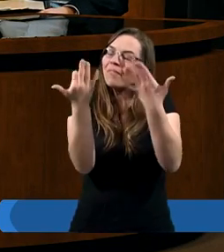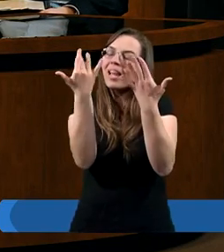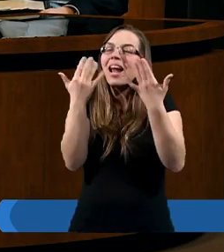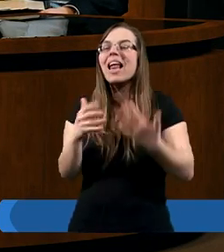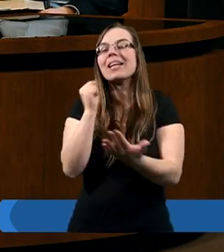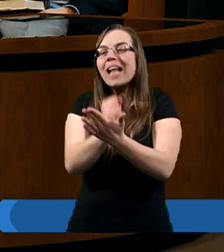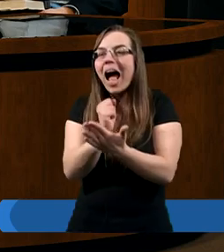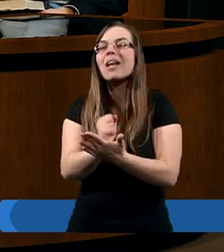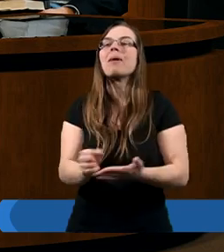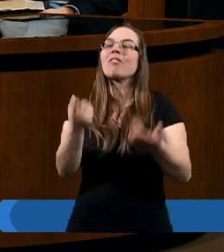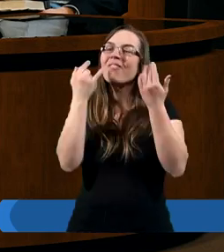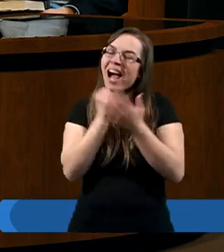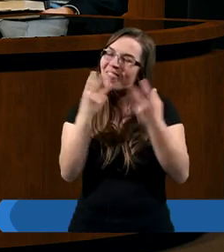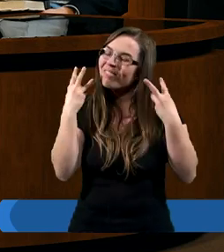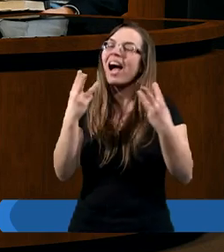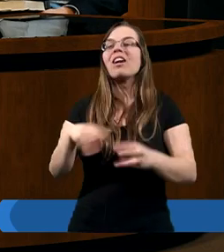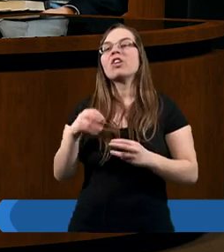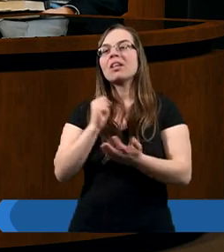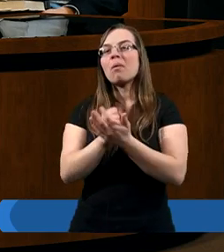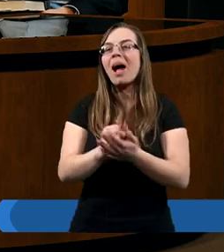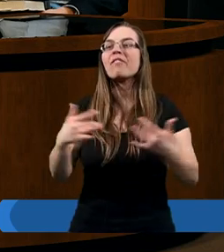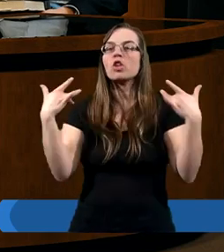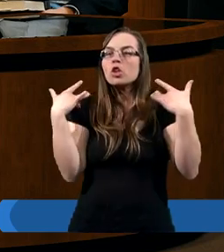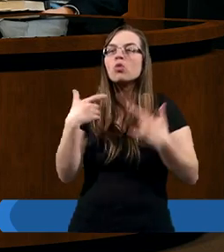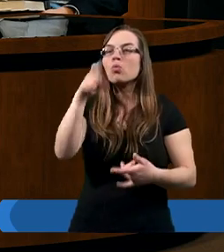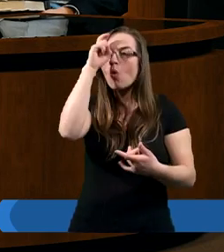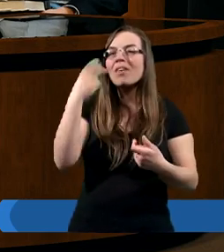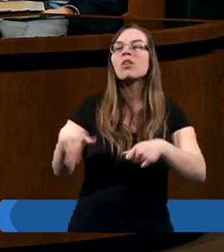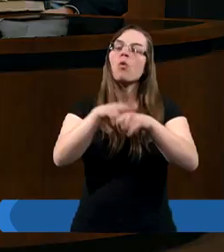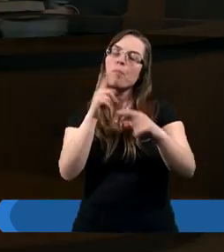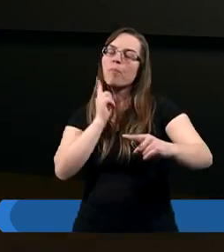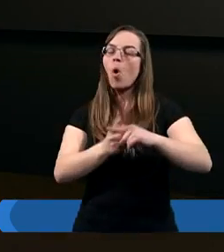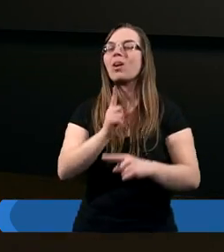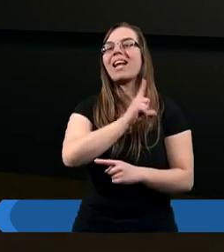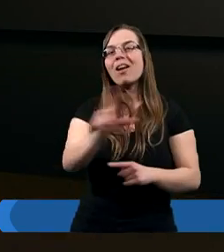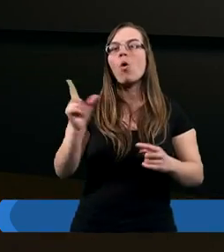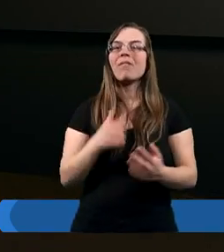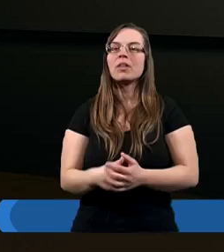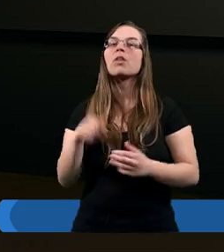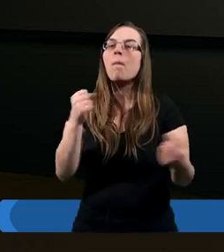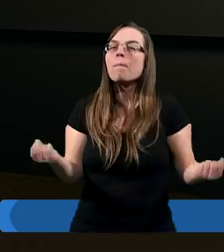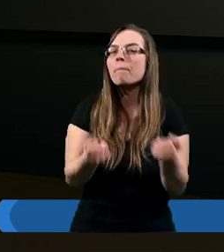takich aspektów, praktycznych aspektów w życiu człowieka, który postanowił